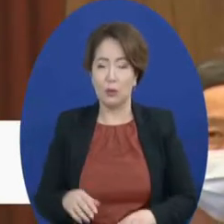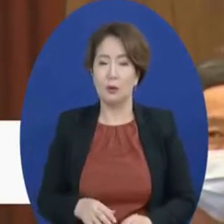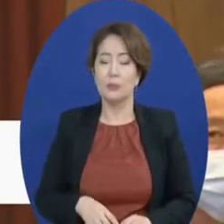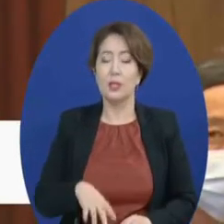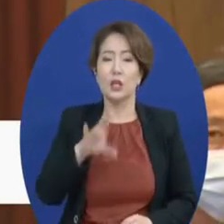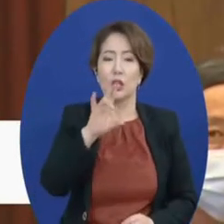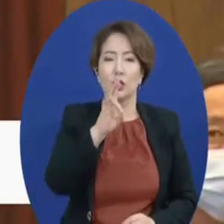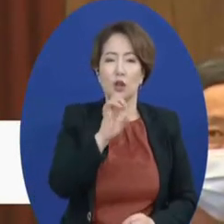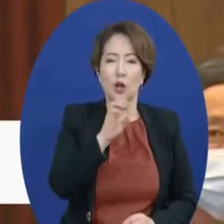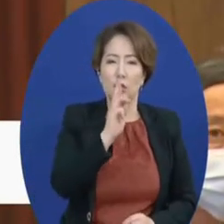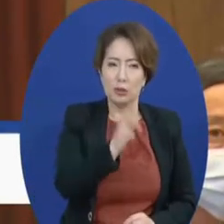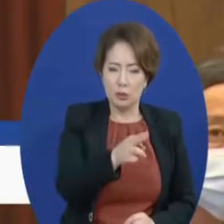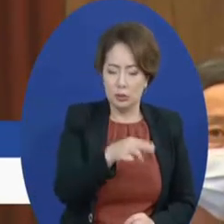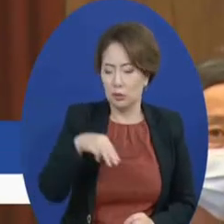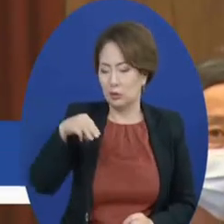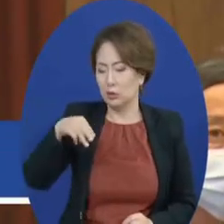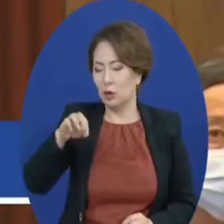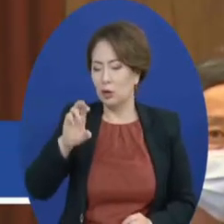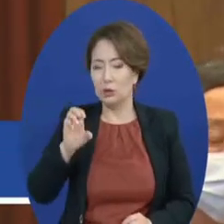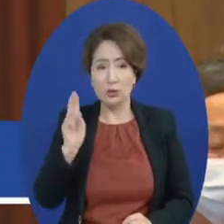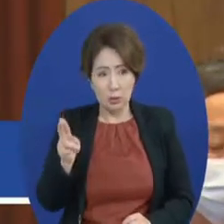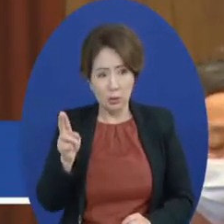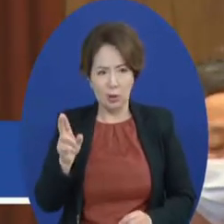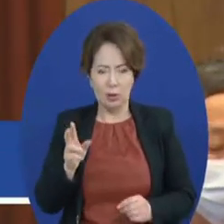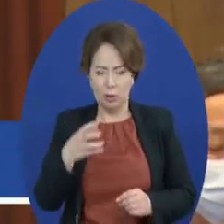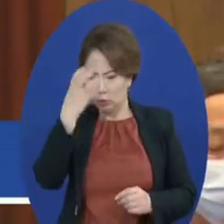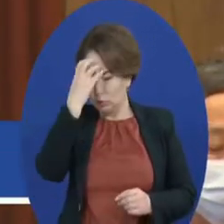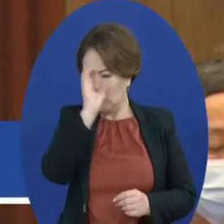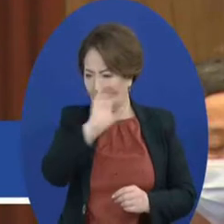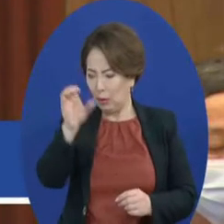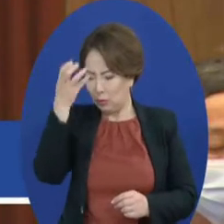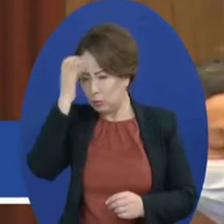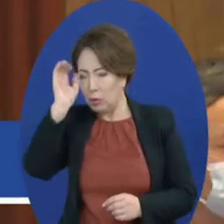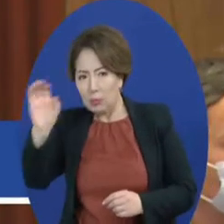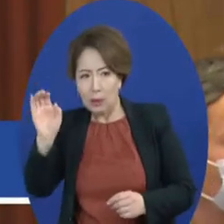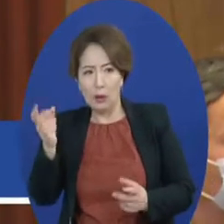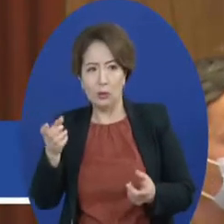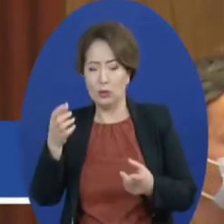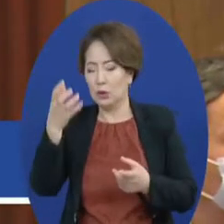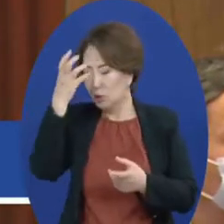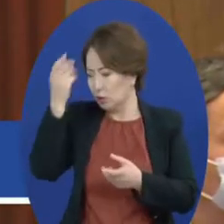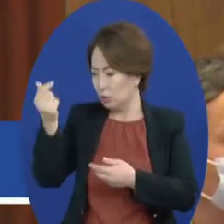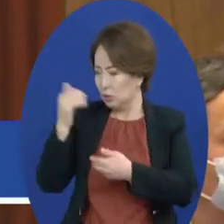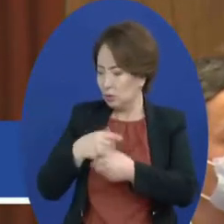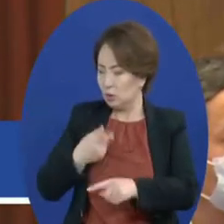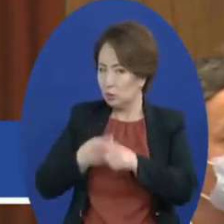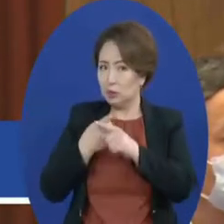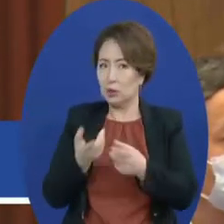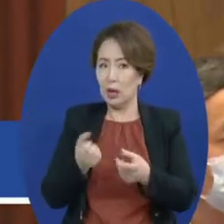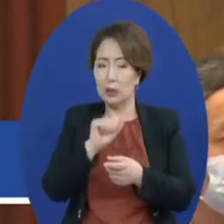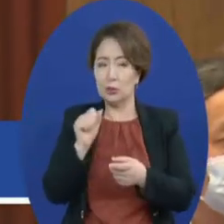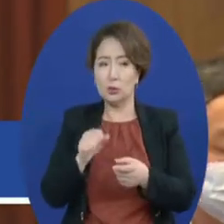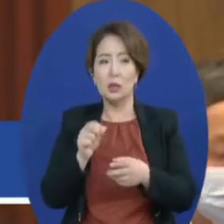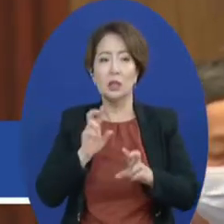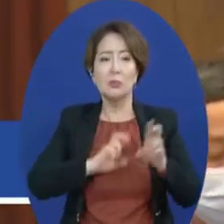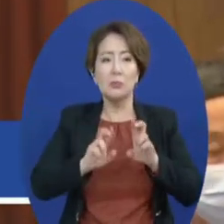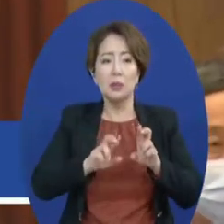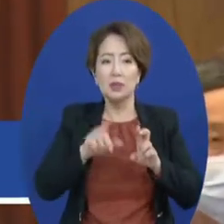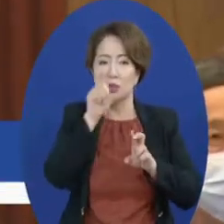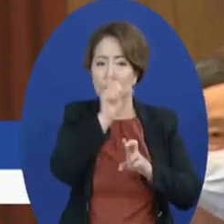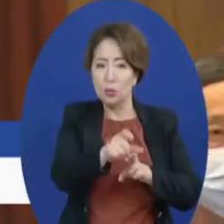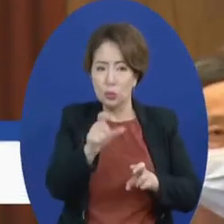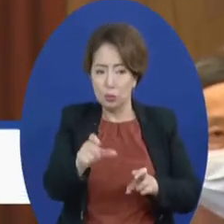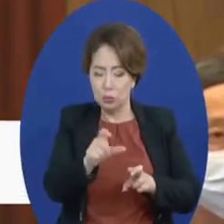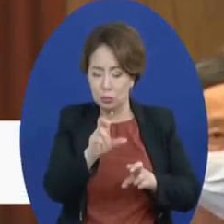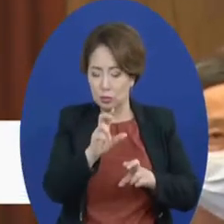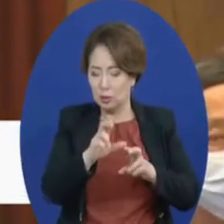авалтан давхцсан ер нь бол энэ төрийн нийслэлийн хөрөнгө оруулалттай газрууд манд дандаа ингээд одоо бизнесийнхаа хүрээнд